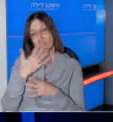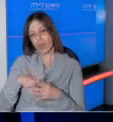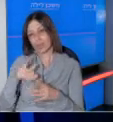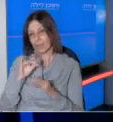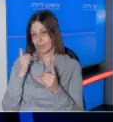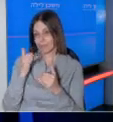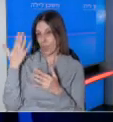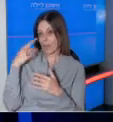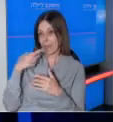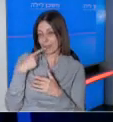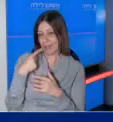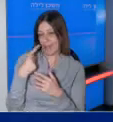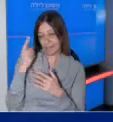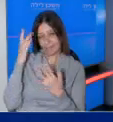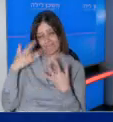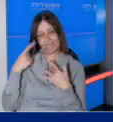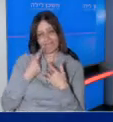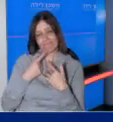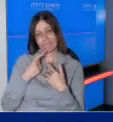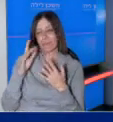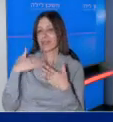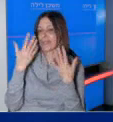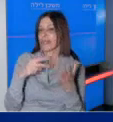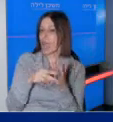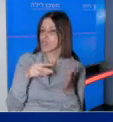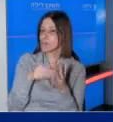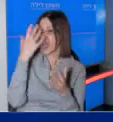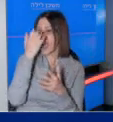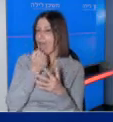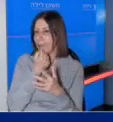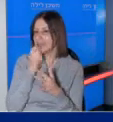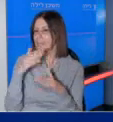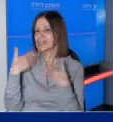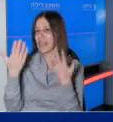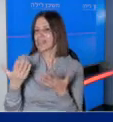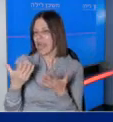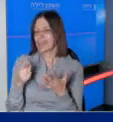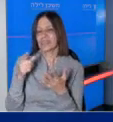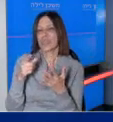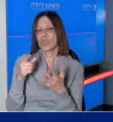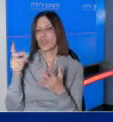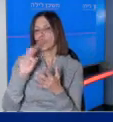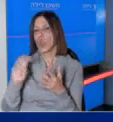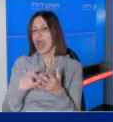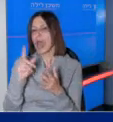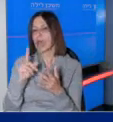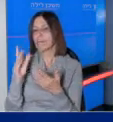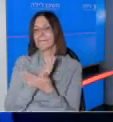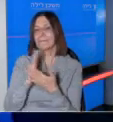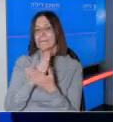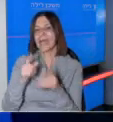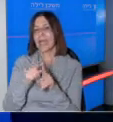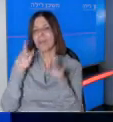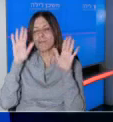קודם, נכון? מי סיפק חשמל לחמאס בעזה? מי סיפק שם מזוודות עם דולרים? מי הכשיר את האחים המוסלמים? מי נותן? מה אביר